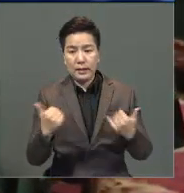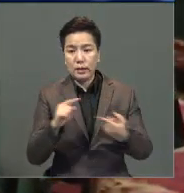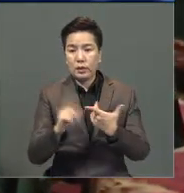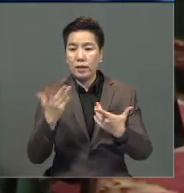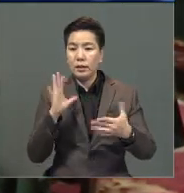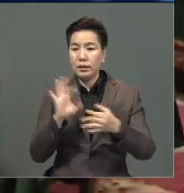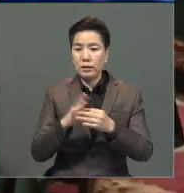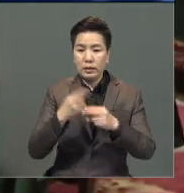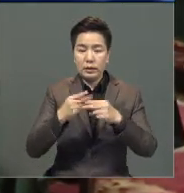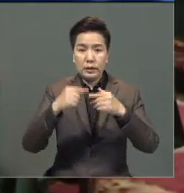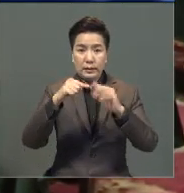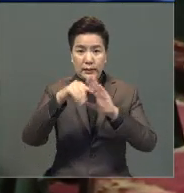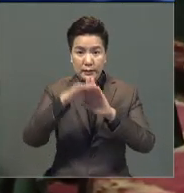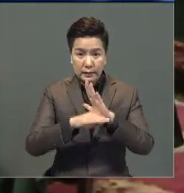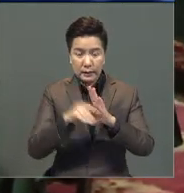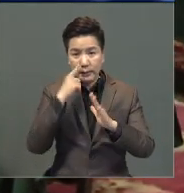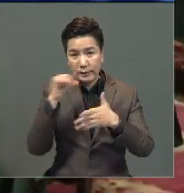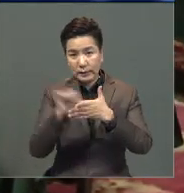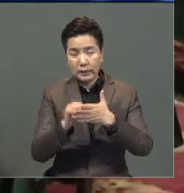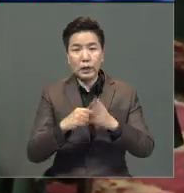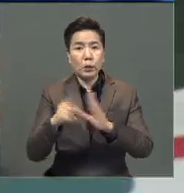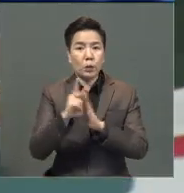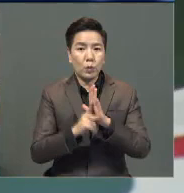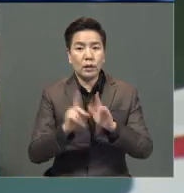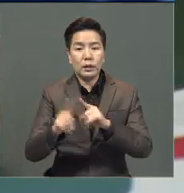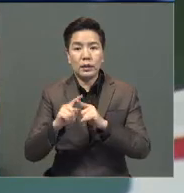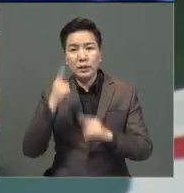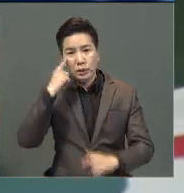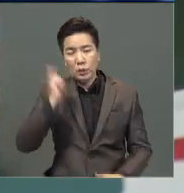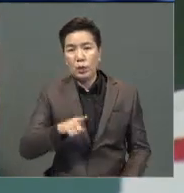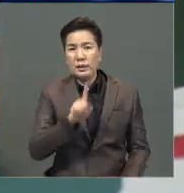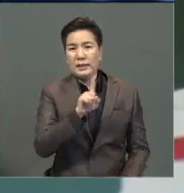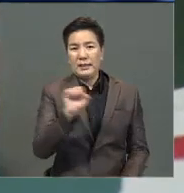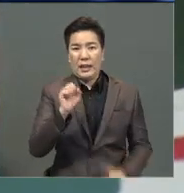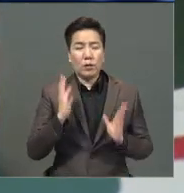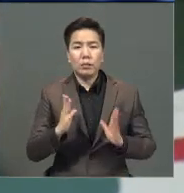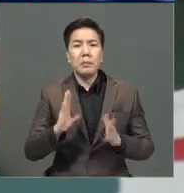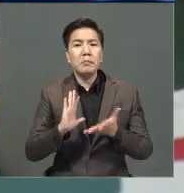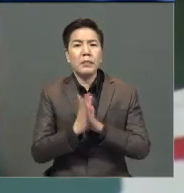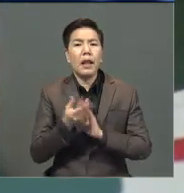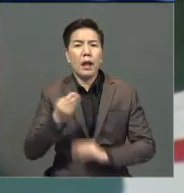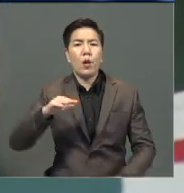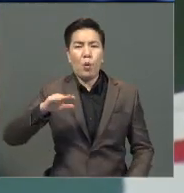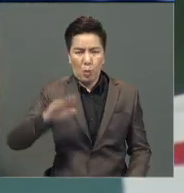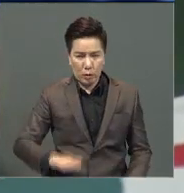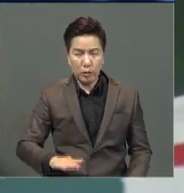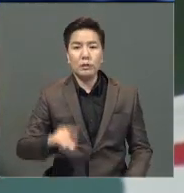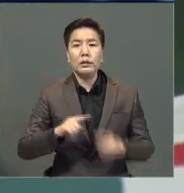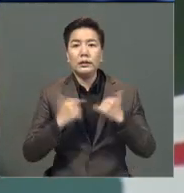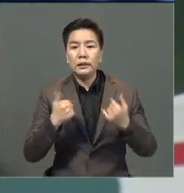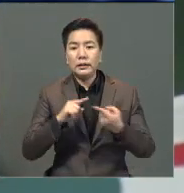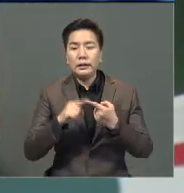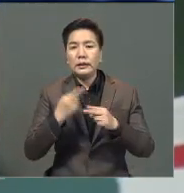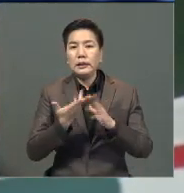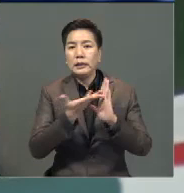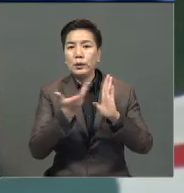คือการเรื่องของเข้าชื่อเพื่อเสนอแก้ไขบทบัญญัติท้องถิ่นที่กำหนดว่าต้องใช้ 1แสนคนนั้นควรจะกำหนดให้น้อยลงครับและ